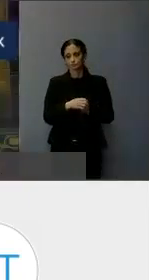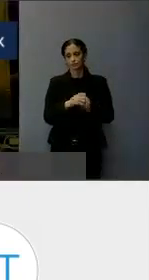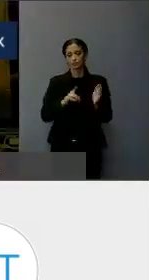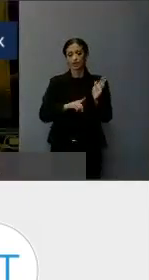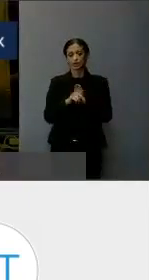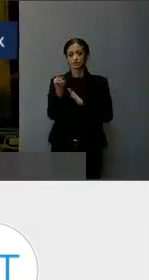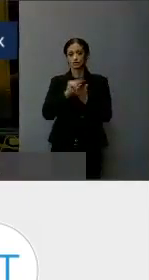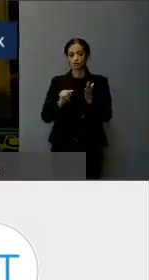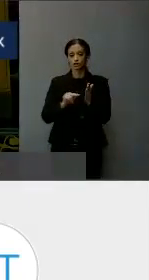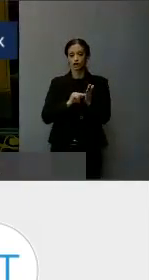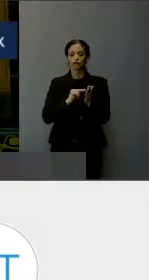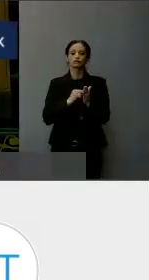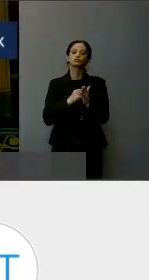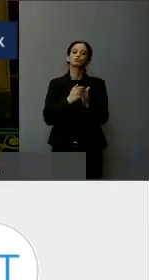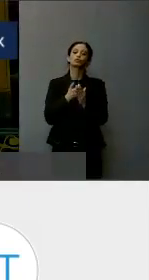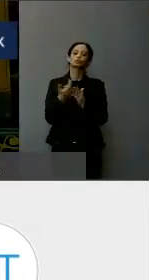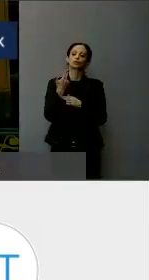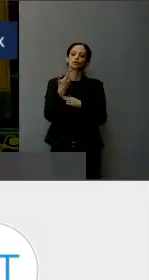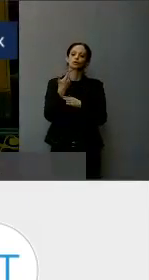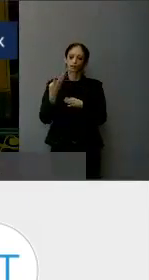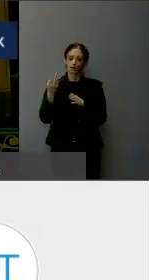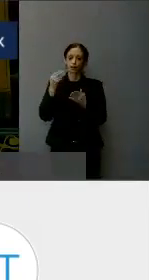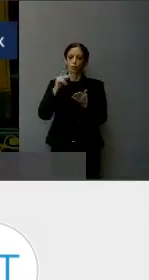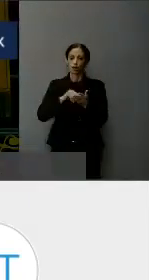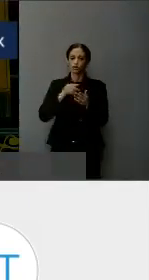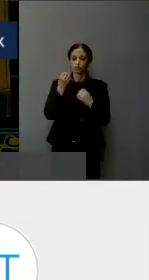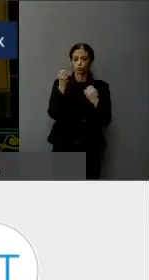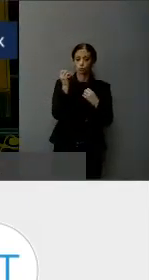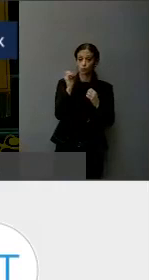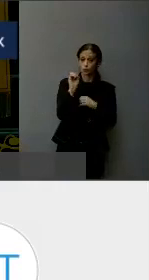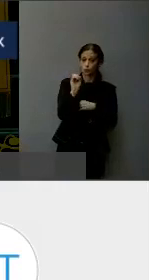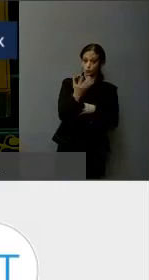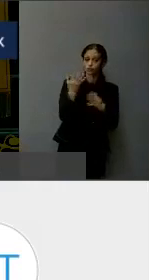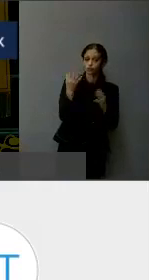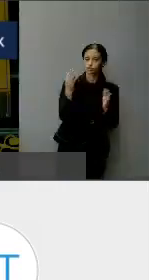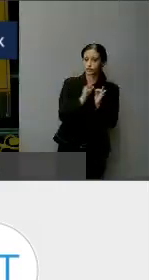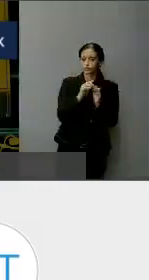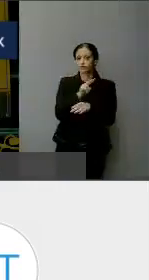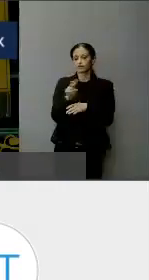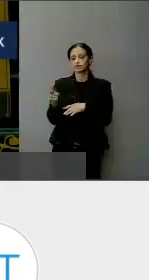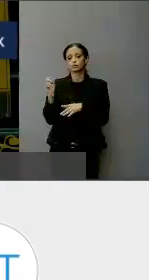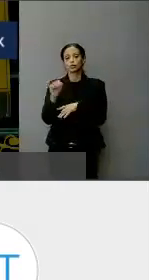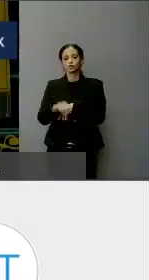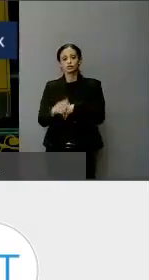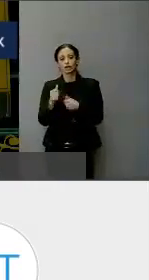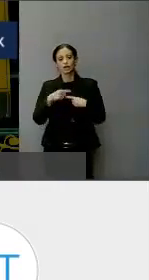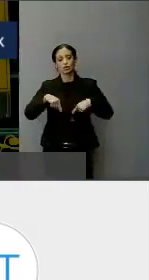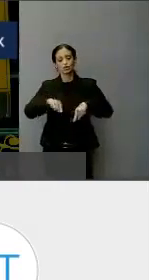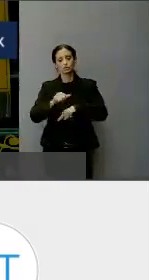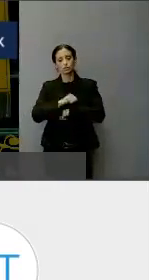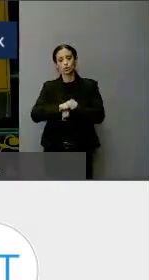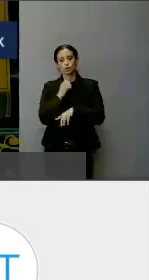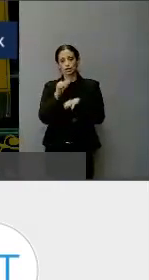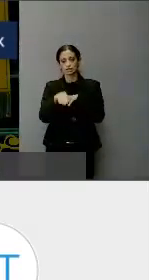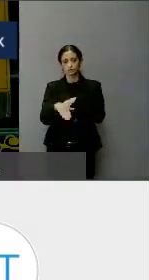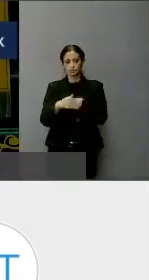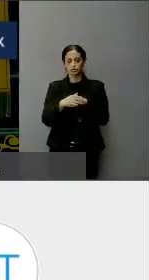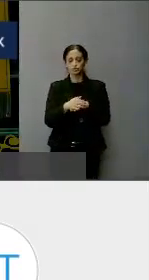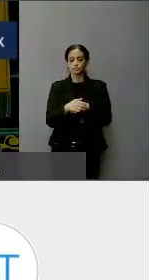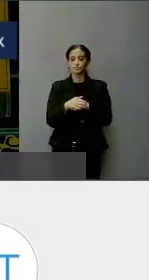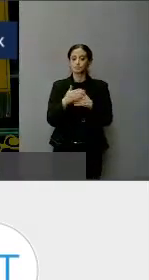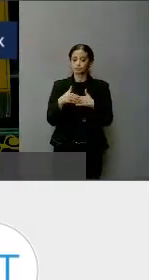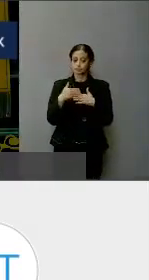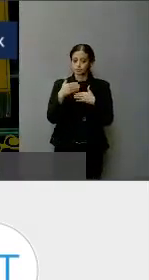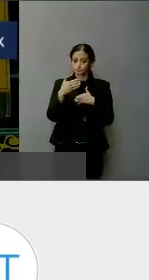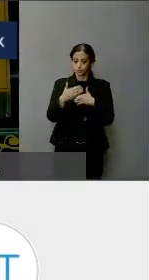esito a votazione sul numero 34 15 favorevoli 22 contrari il consiglio comunale respinge vada pure